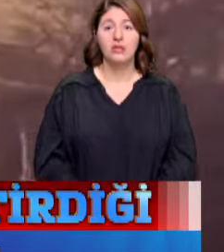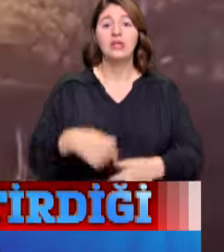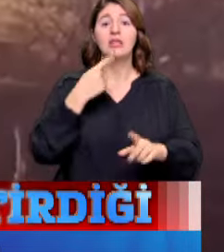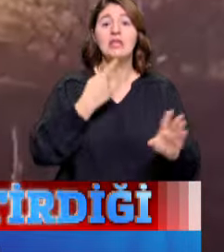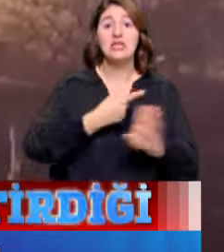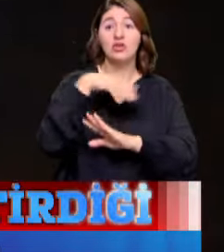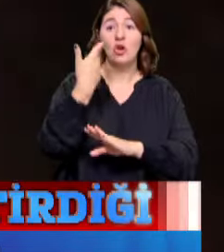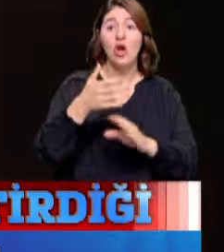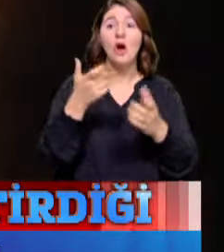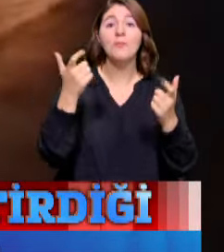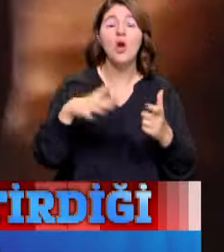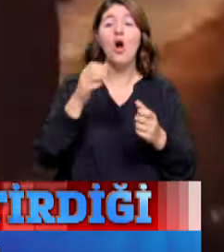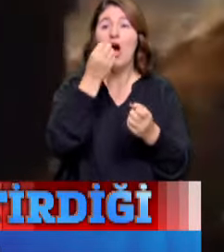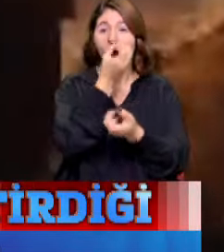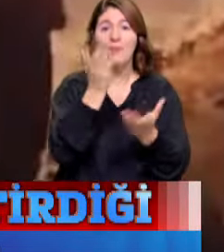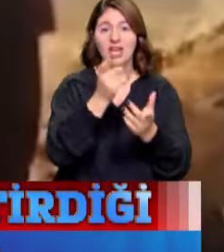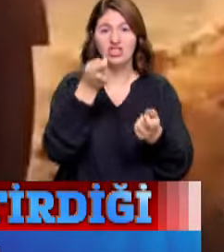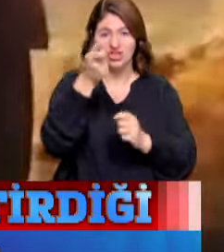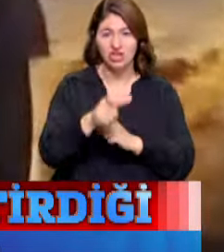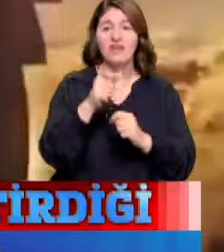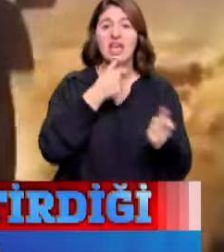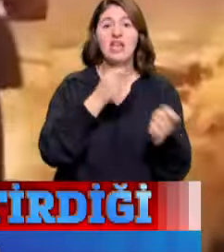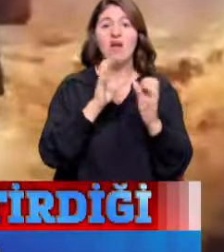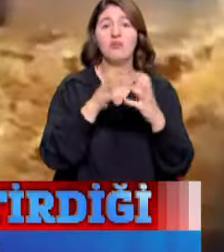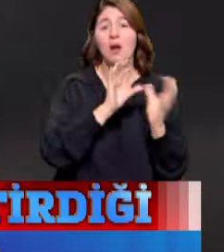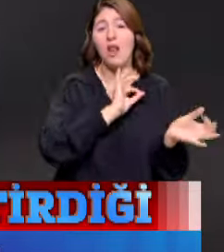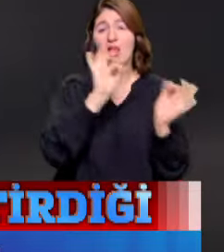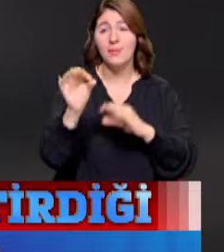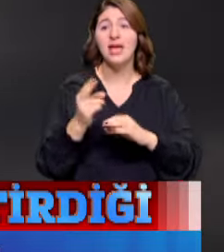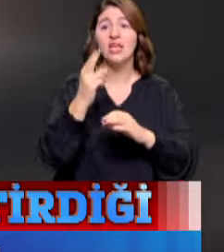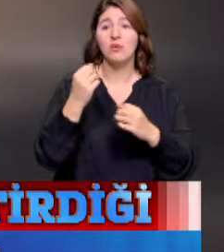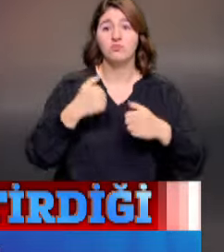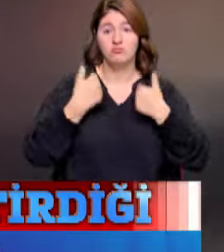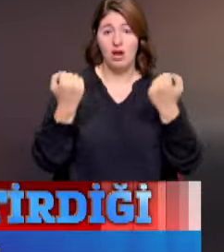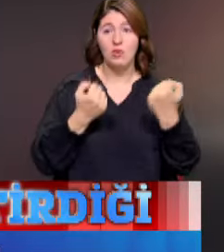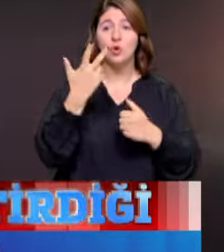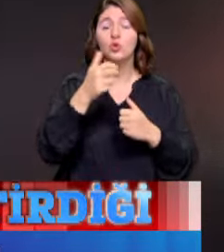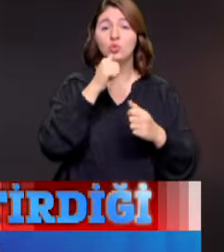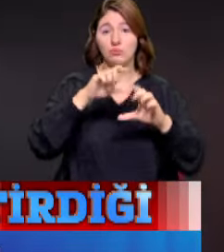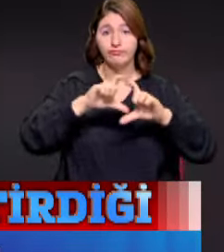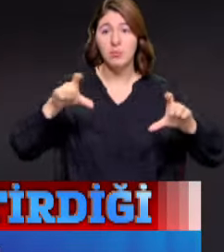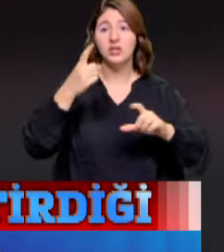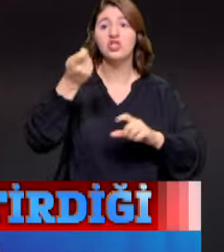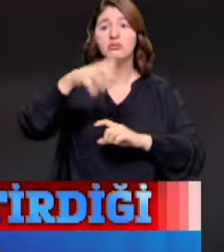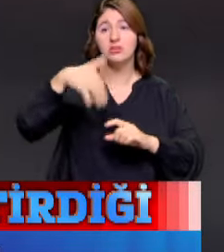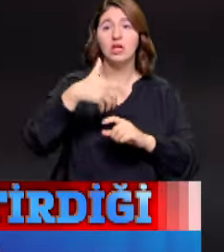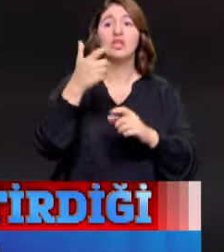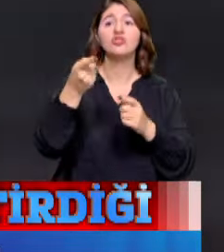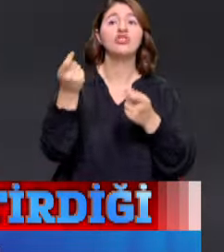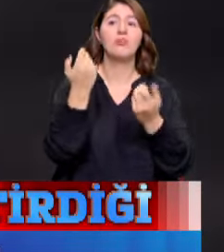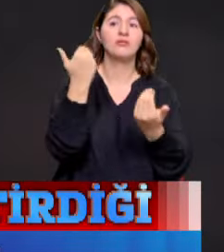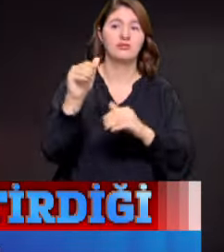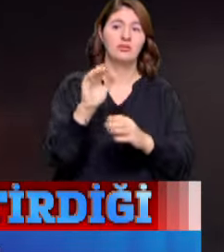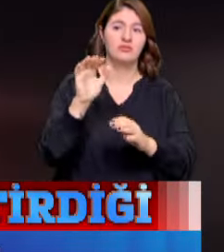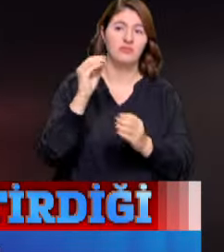İhbar üzerine bölgeye orman işçileriyle itfaiye ekipleri sevk edildi. 7 arazöz, 3 su tankeri ve 1 iş makinesi de çalışmalara destek